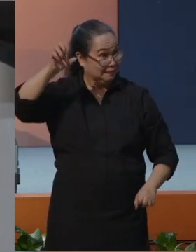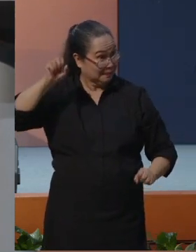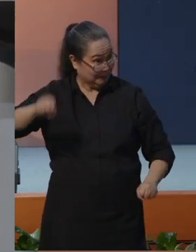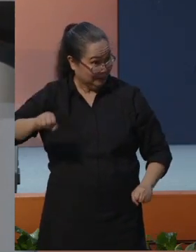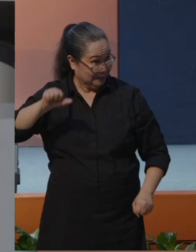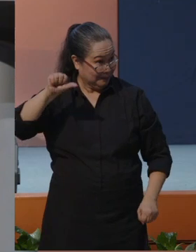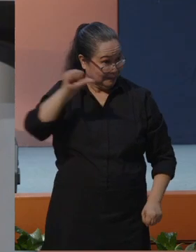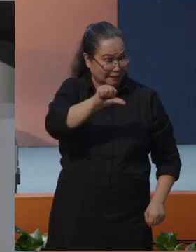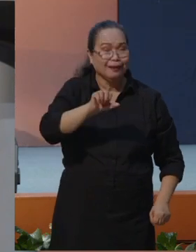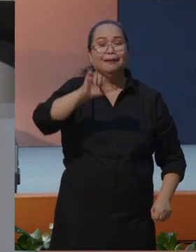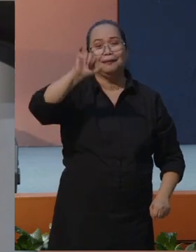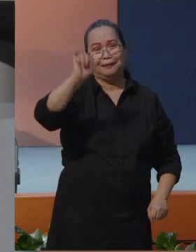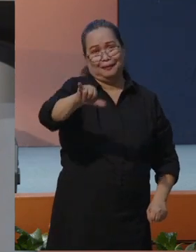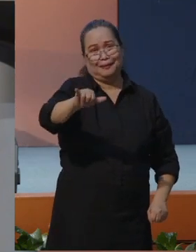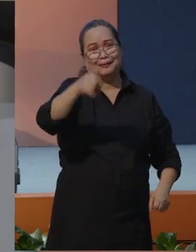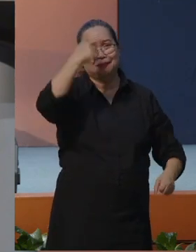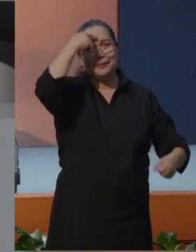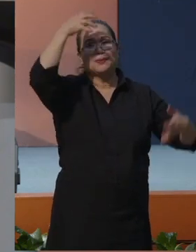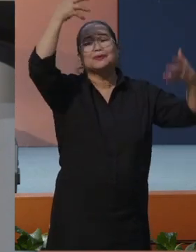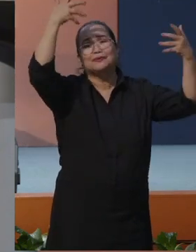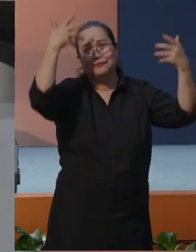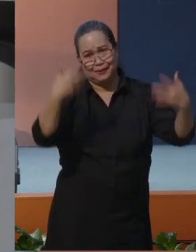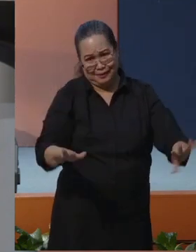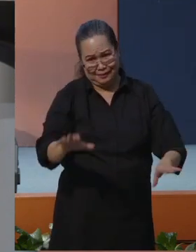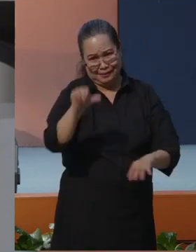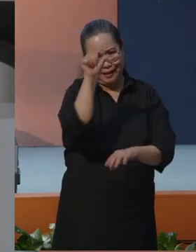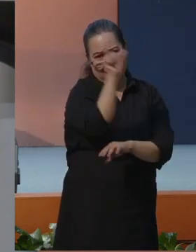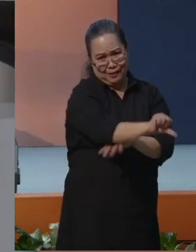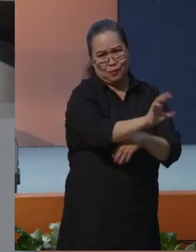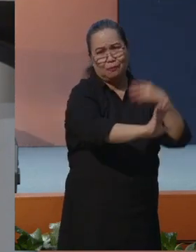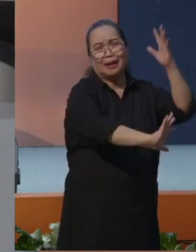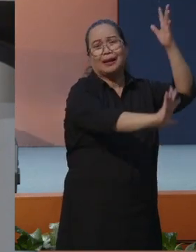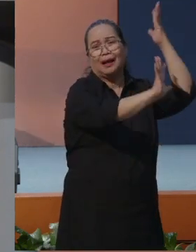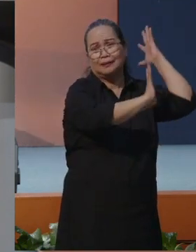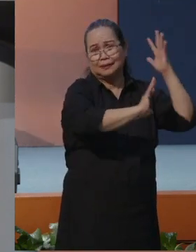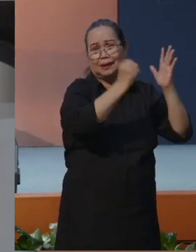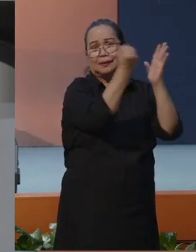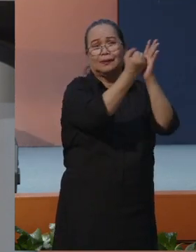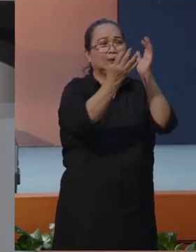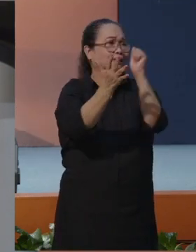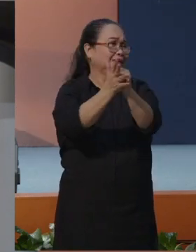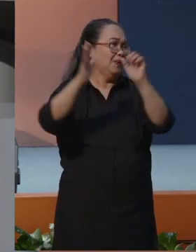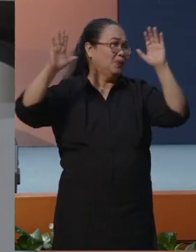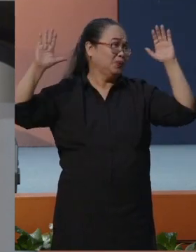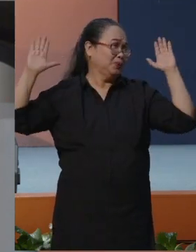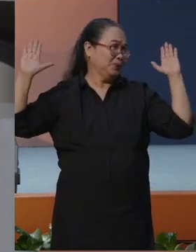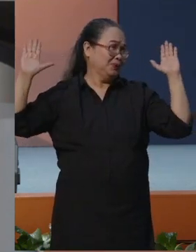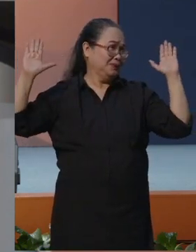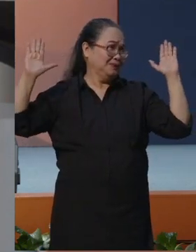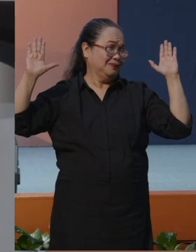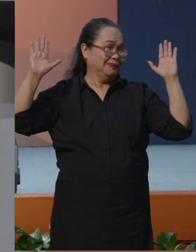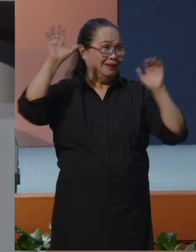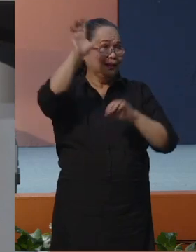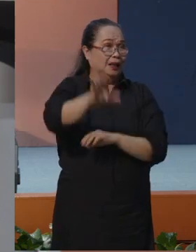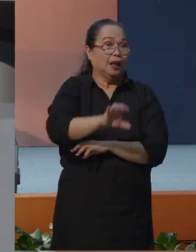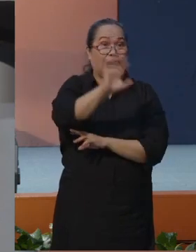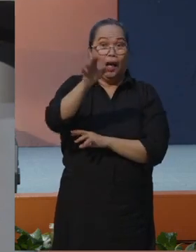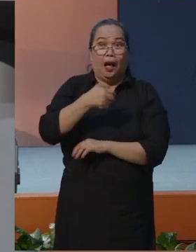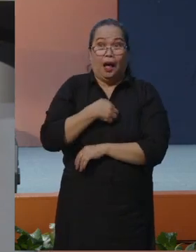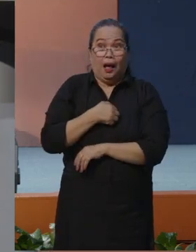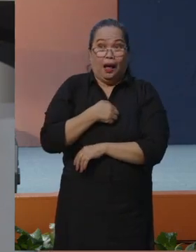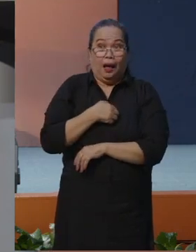Kaya niya. Kasi talo na sila. Talo na silang lahat sa krus. Naghahanap na lang sila ng